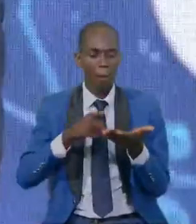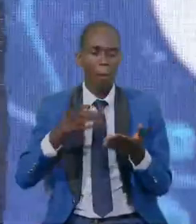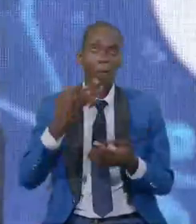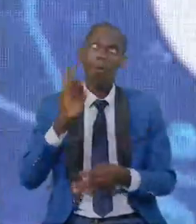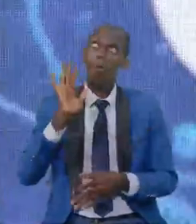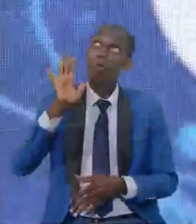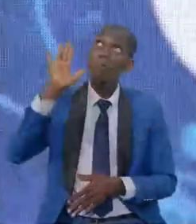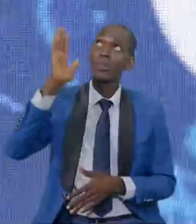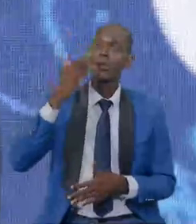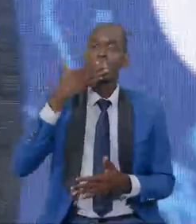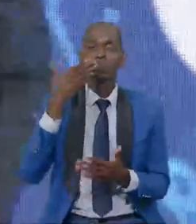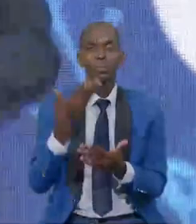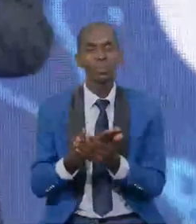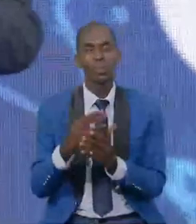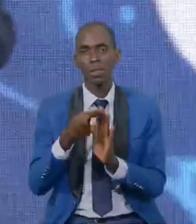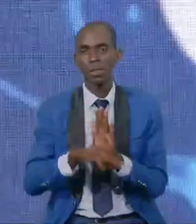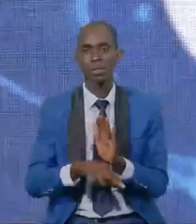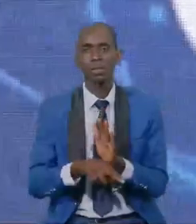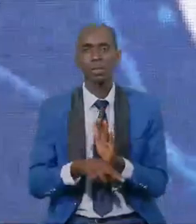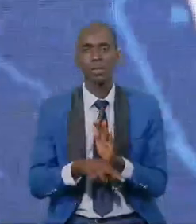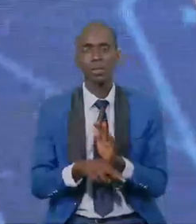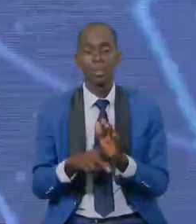Parce que cela fait partie de sa bonté.